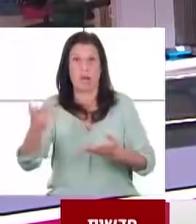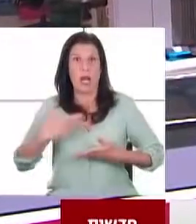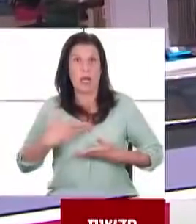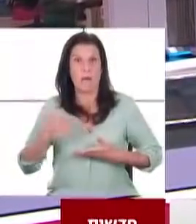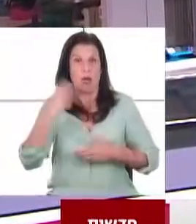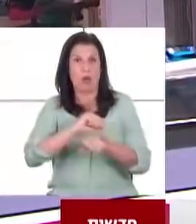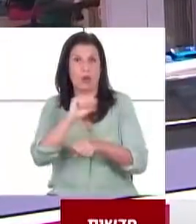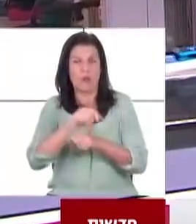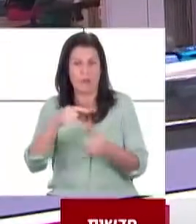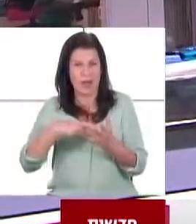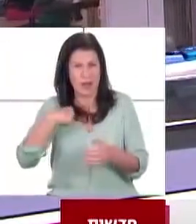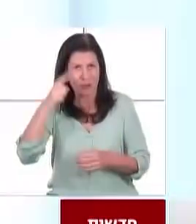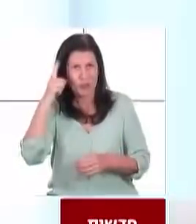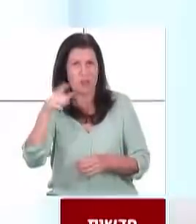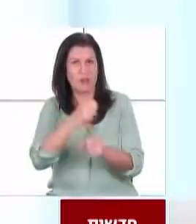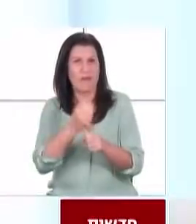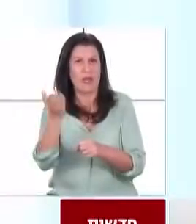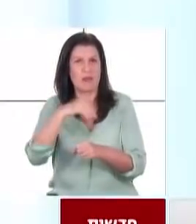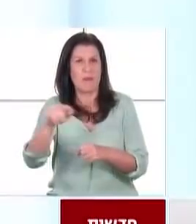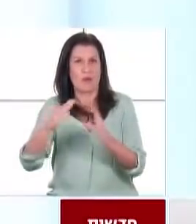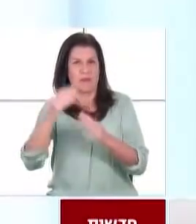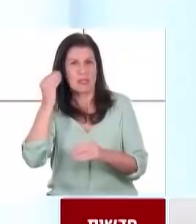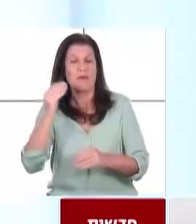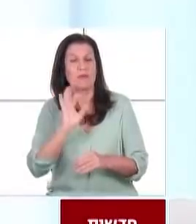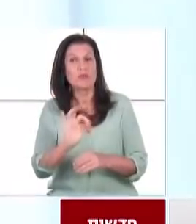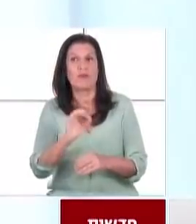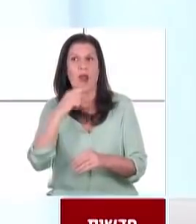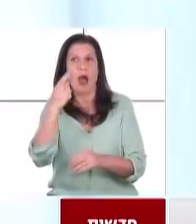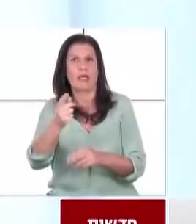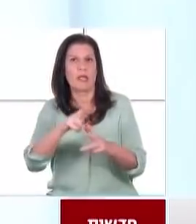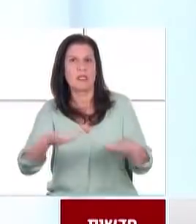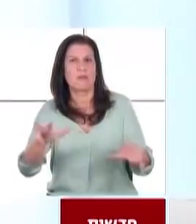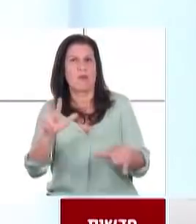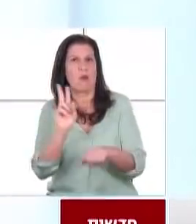עבד במוסדות נוספים, ובעיקר כדי להזהיר את הציבור מפניו. אריאלה, תודה רבה לך.